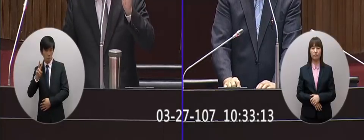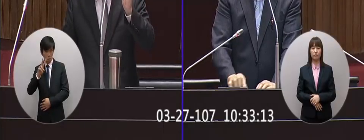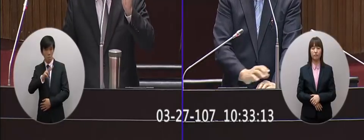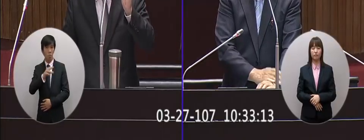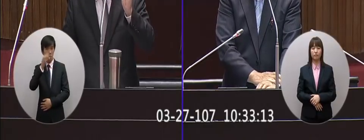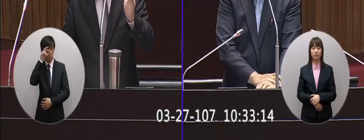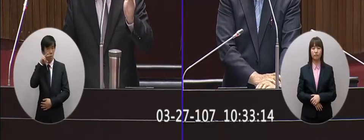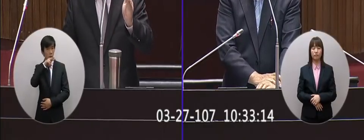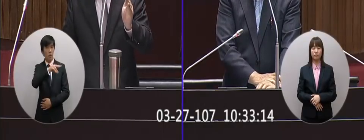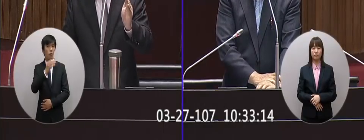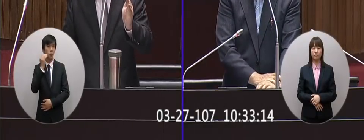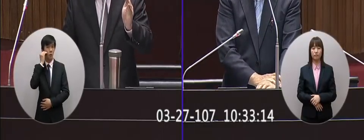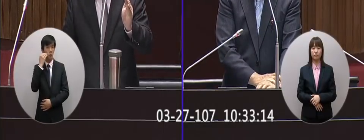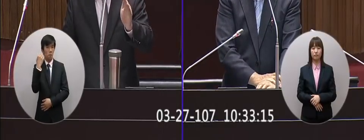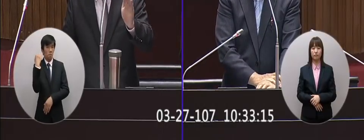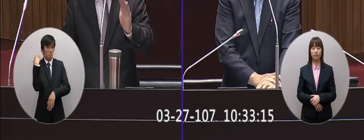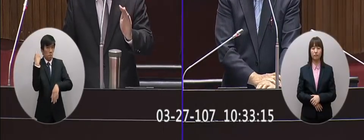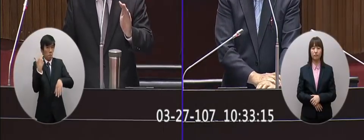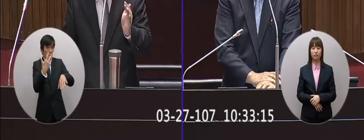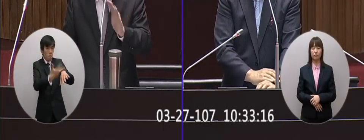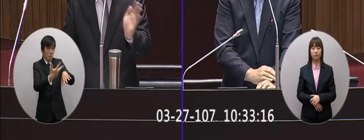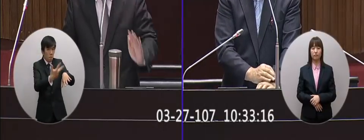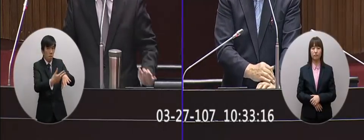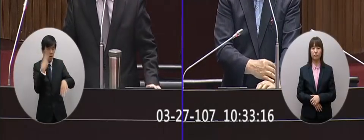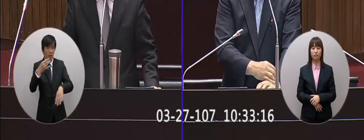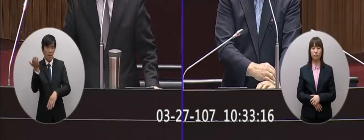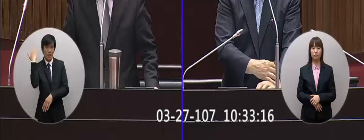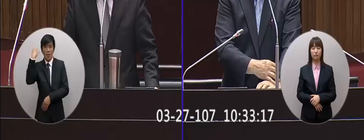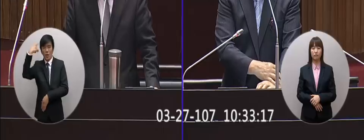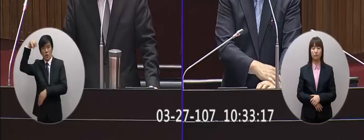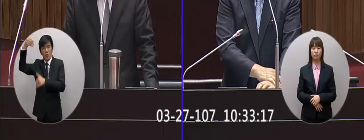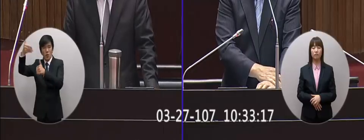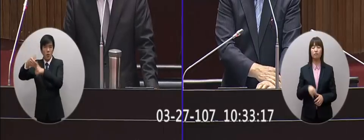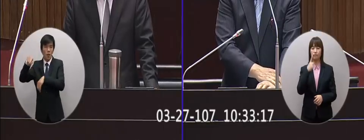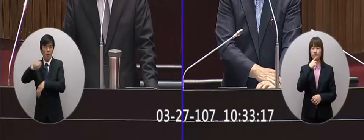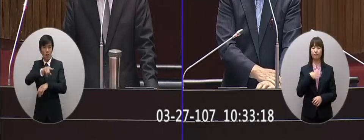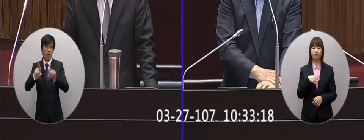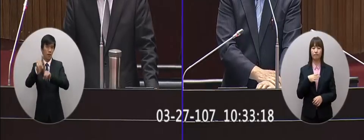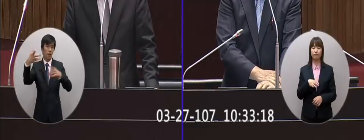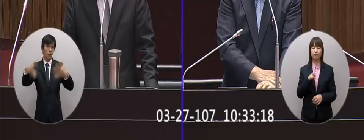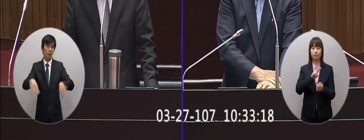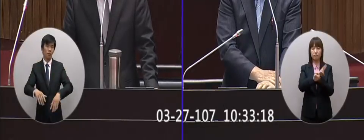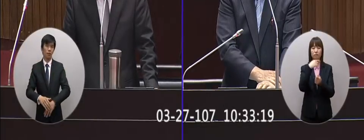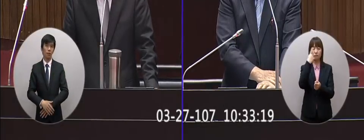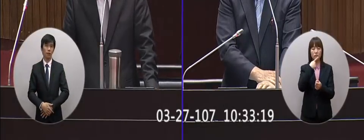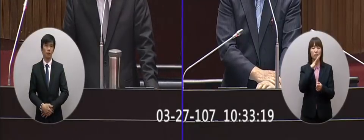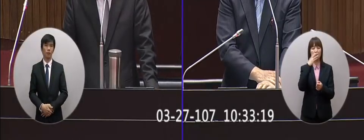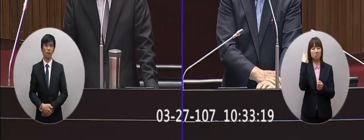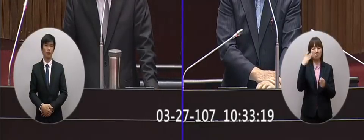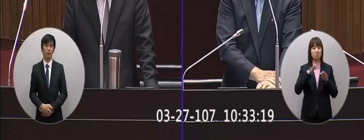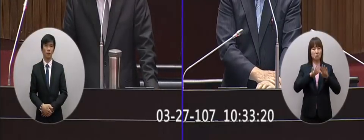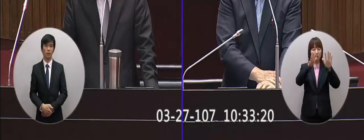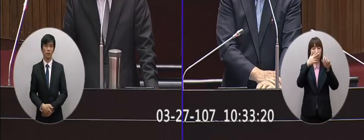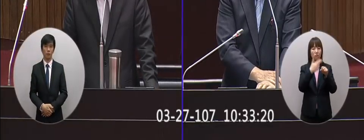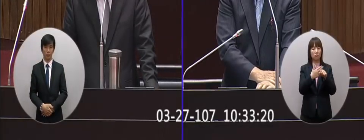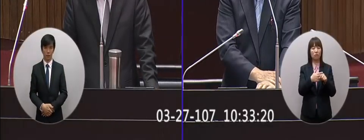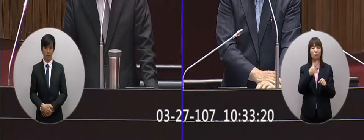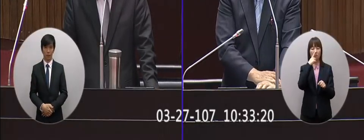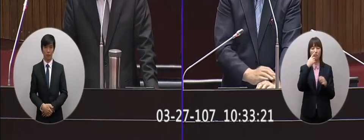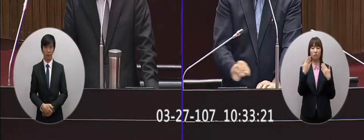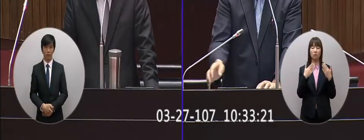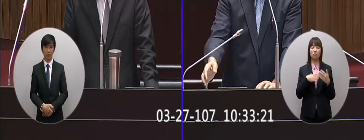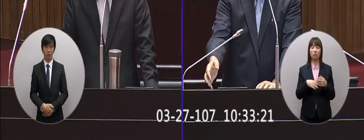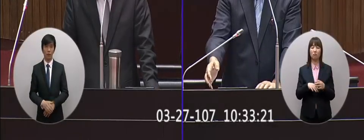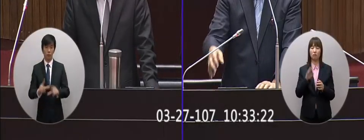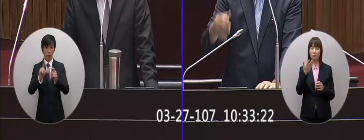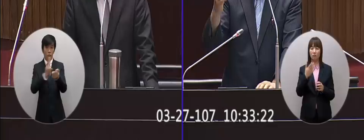的燃煤火力发电厂跟传统的其实差很多啊。 我知道林口确实是很先进，这个我知道。